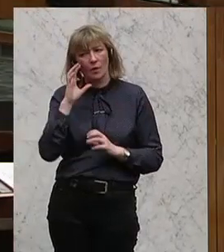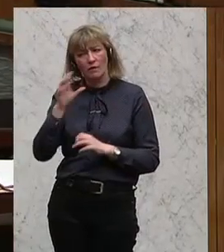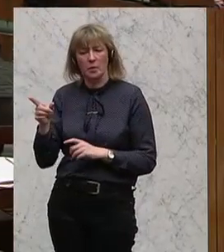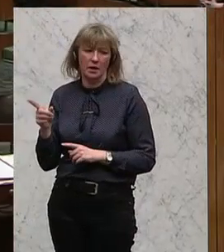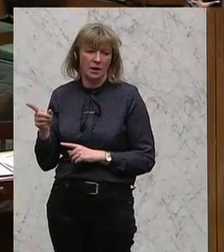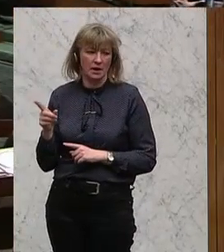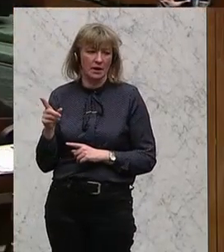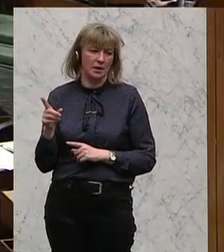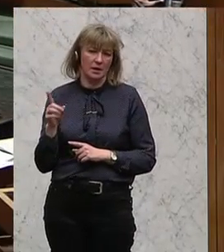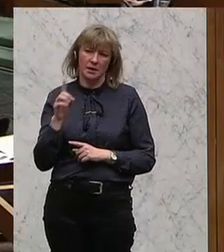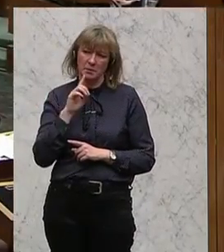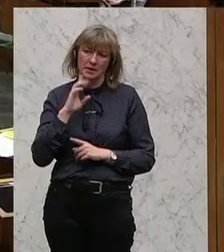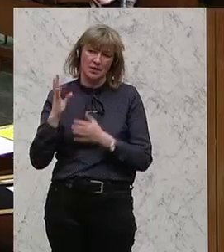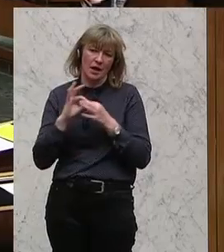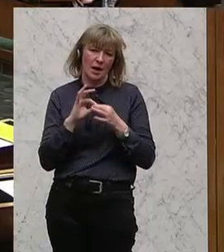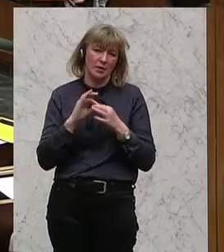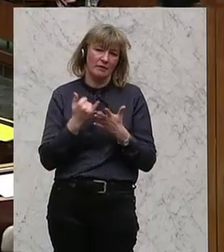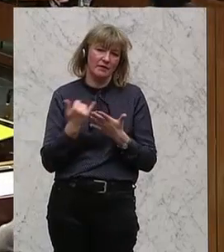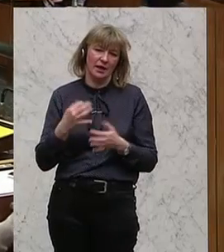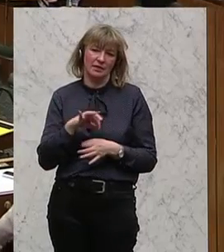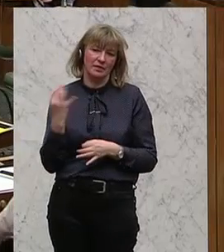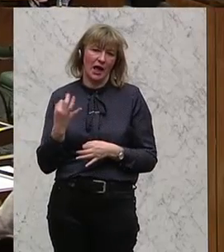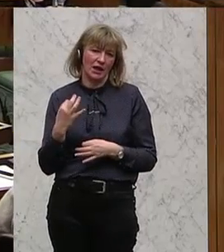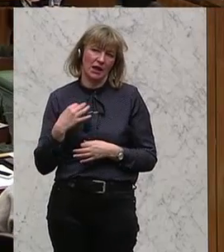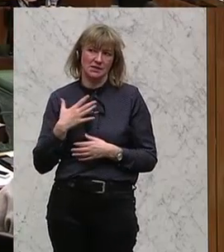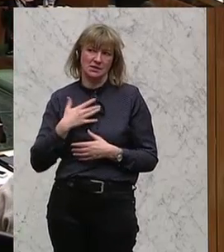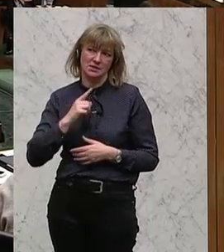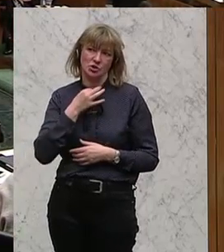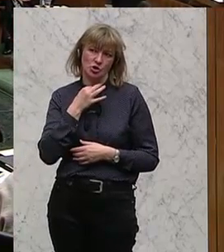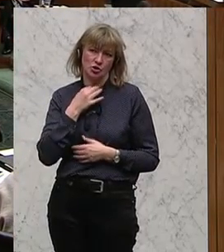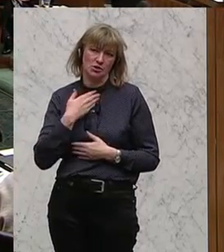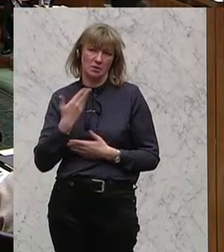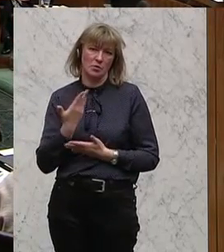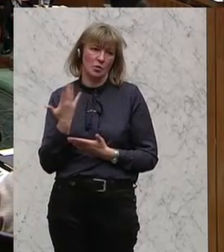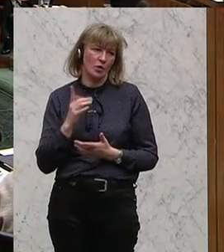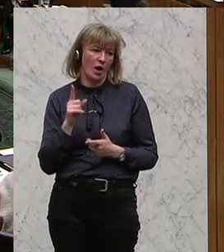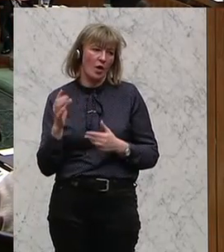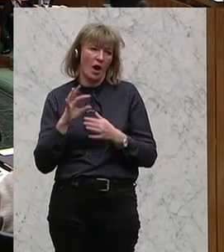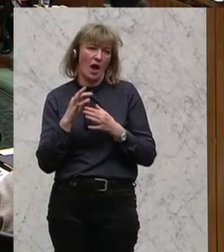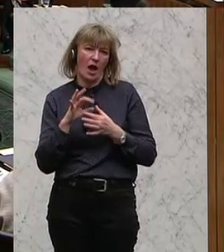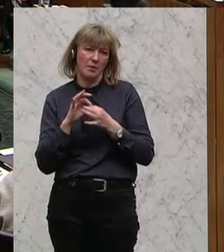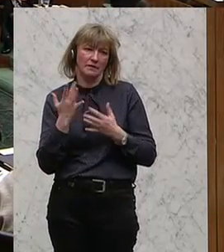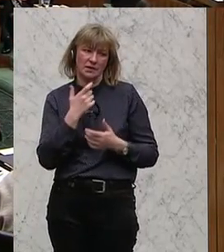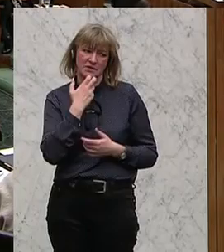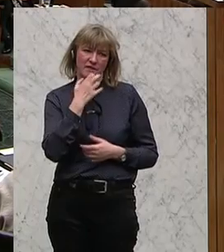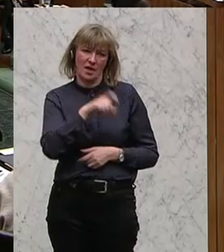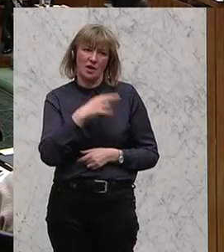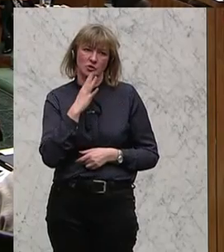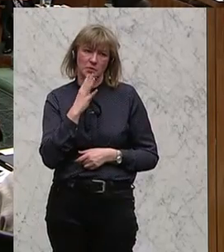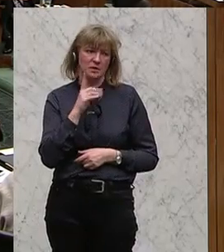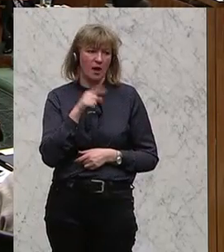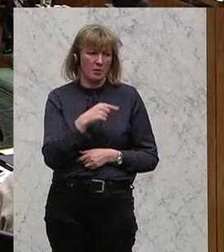das ein bisschen abhängig von der Tagesverfassung und von demjenigen, der sich gerade zu Wort meldet, aber immer wieder den Vorwurf